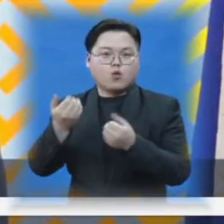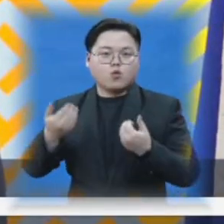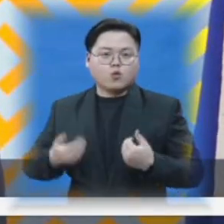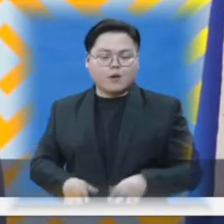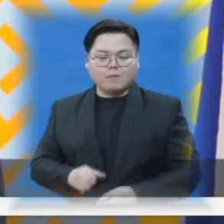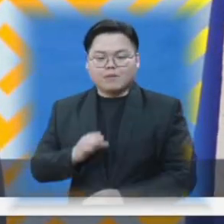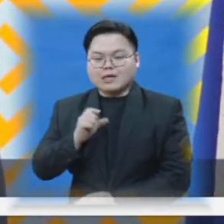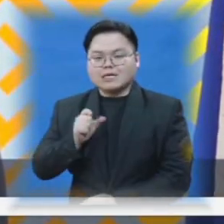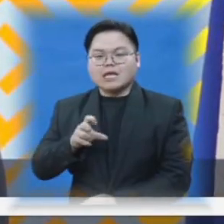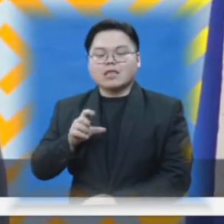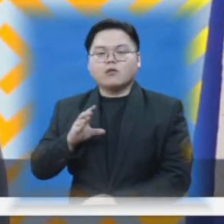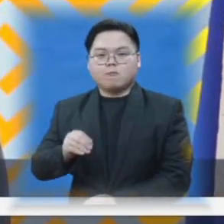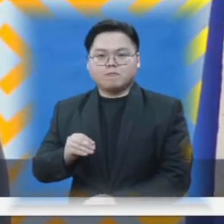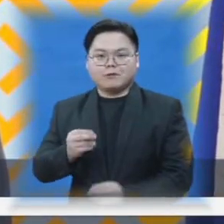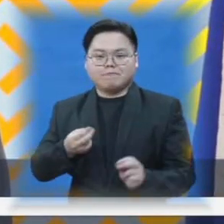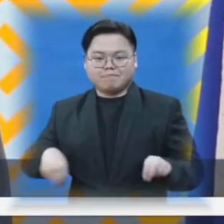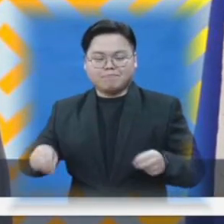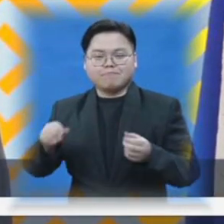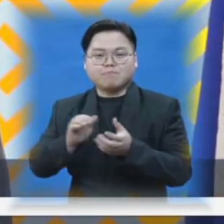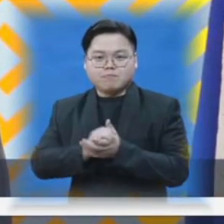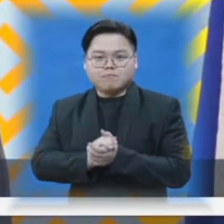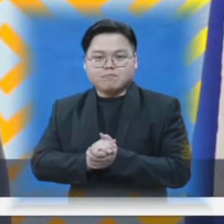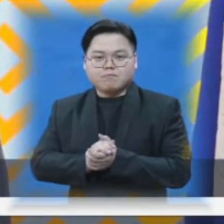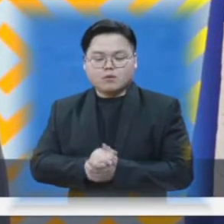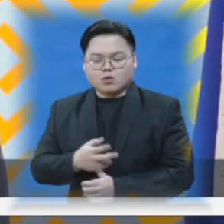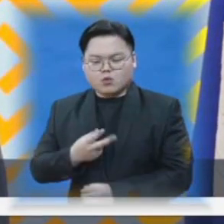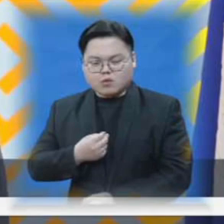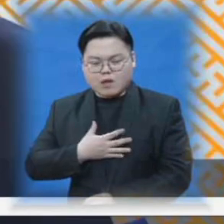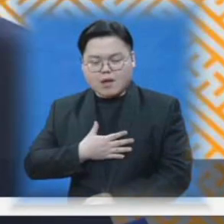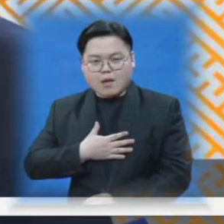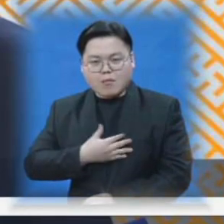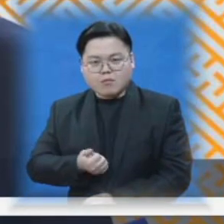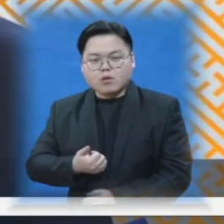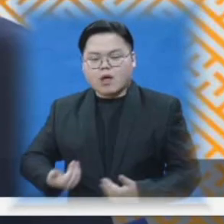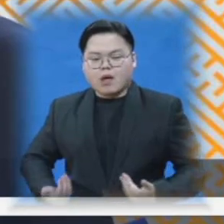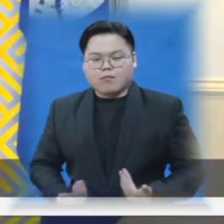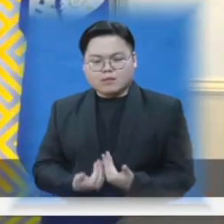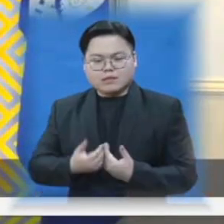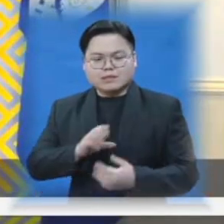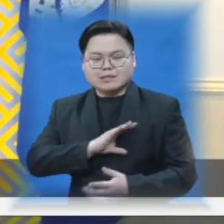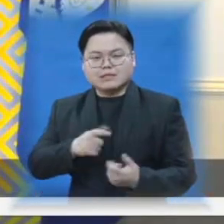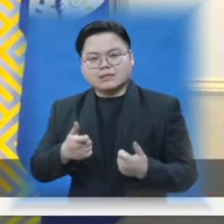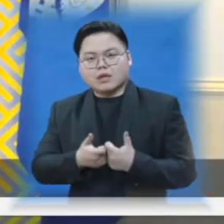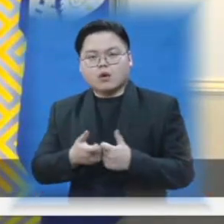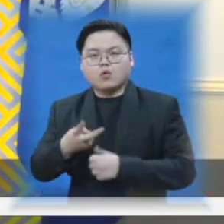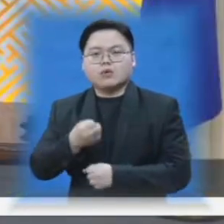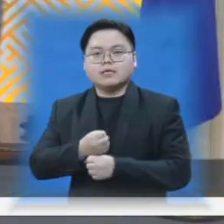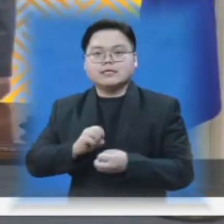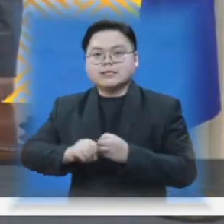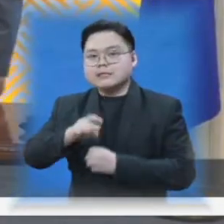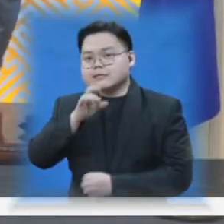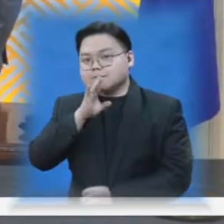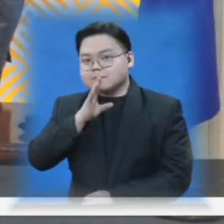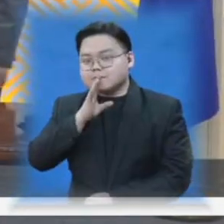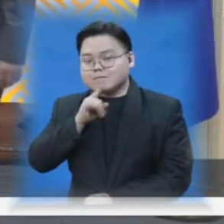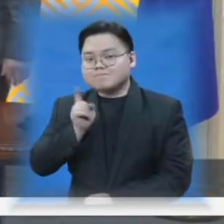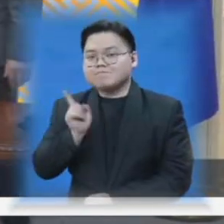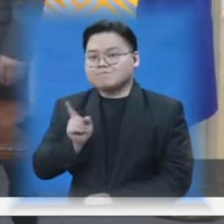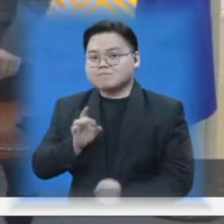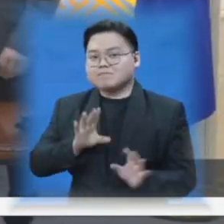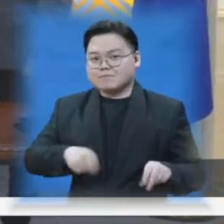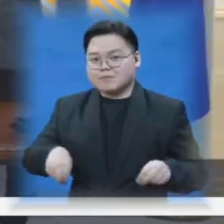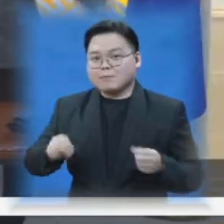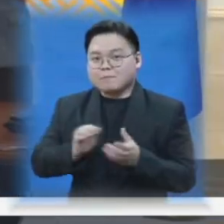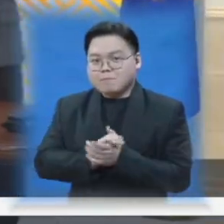өчгийг байгуулад хүрээндээ бол илүү одоо бодиттой ард иргэдэд хэрэгцээтэй юм зүйлийг тавина. Санамж бичгийн хүрээнд цэцэрлэг